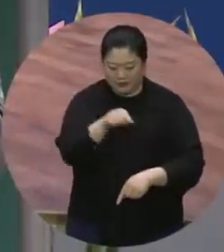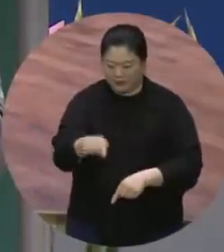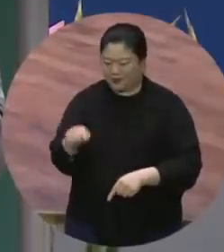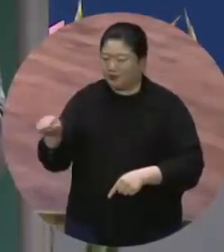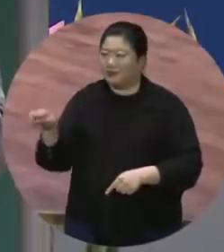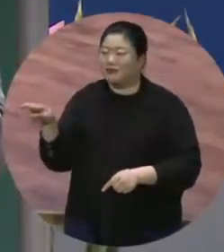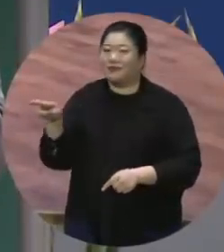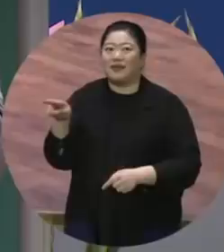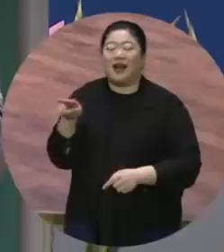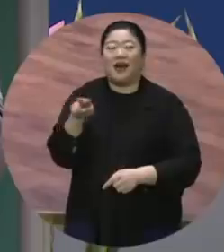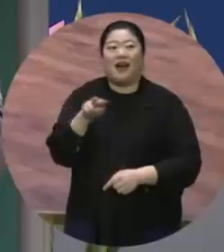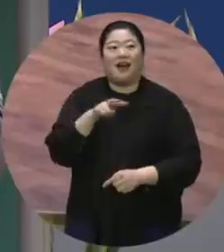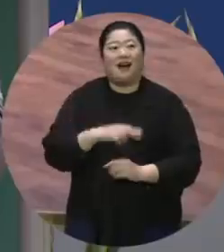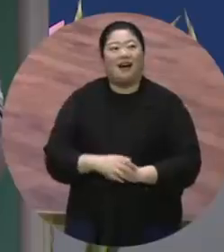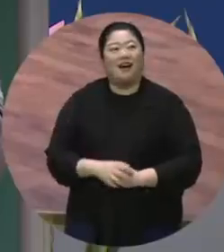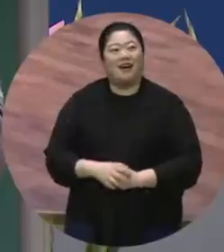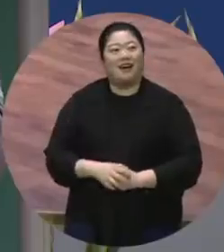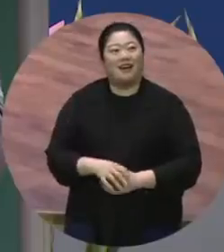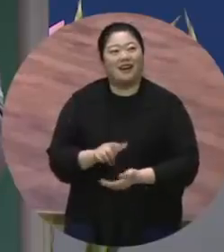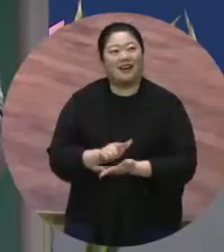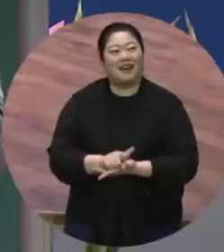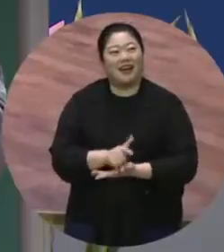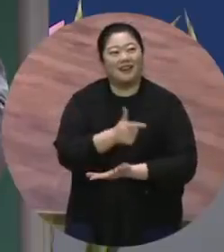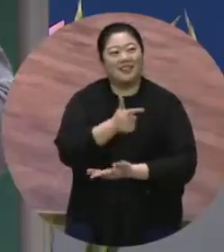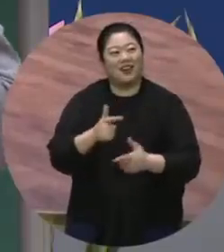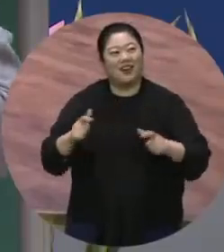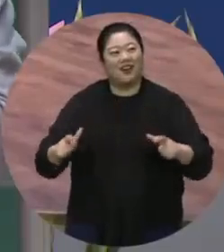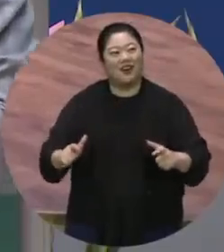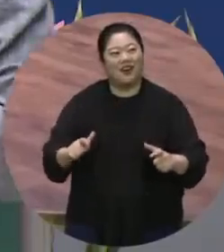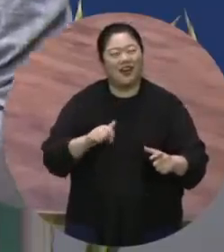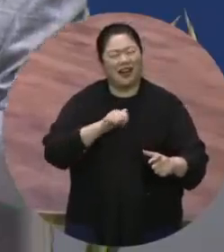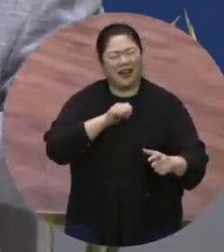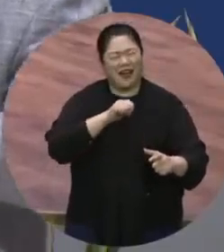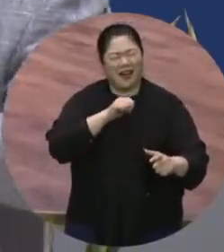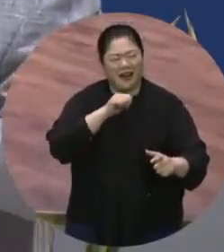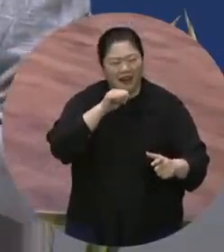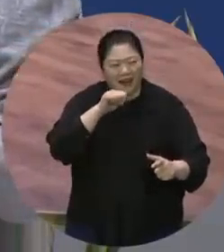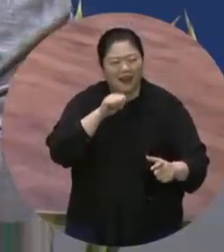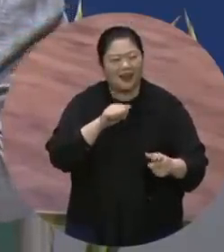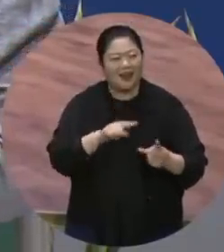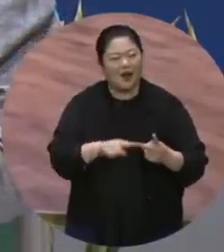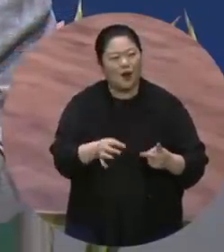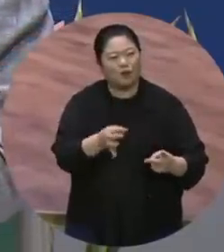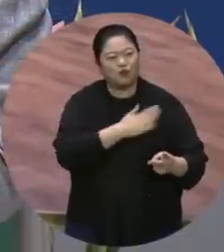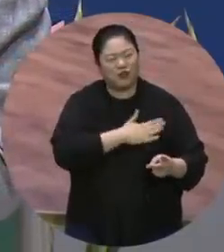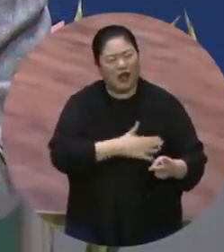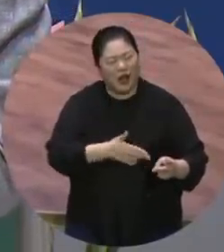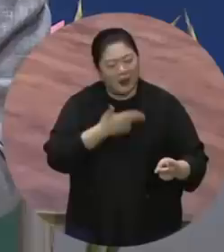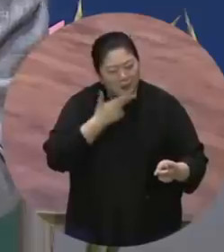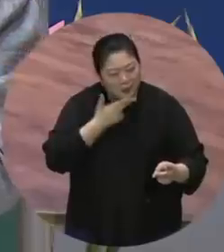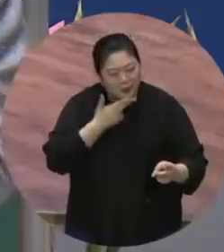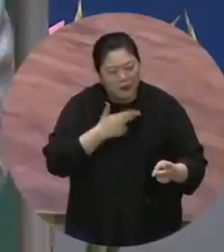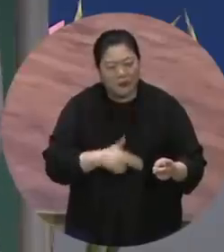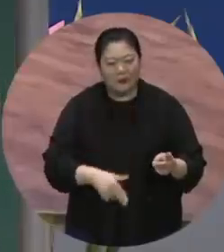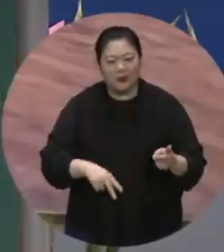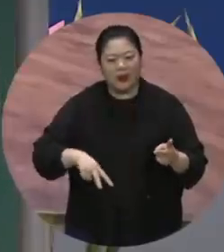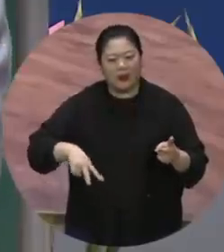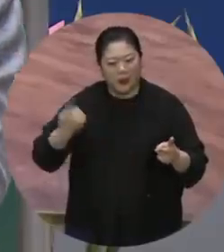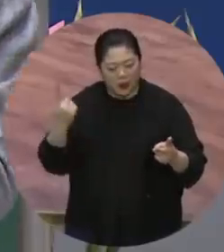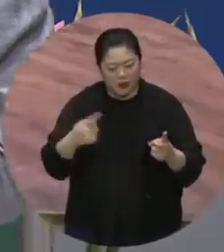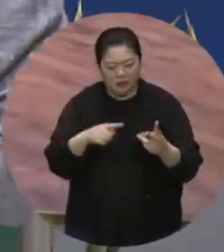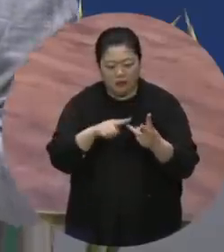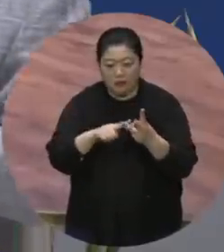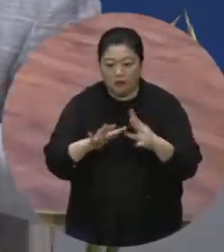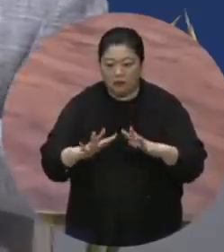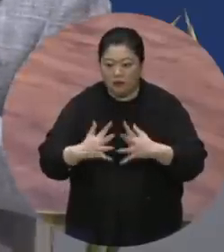이렇게 가난한 강서 지역에 부자라고는 한 명도 없는 이 예원교회. 온